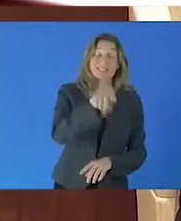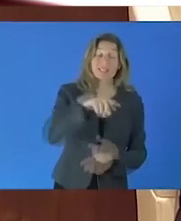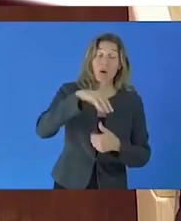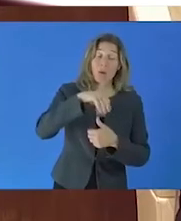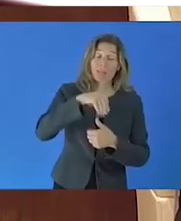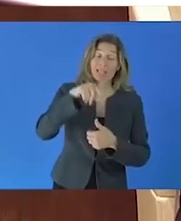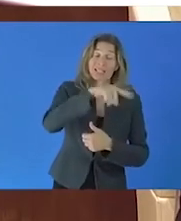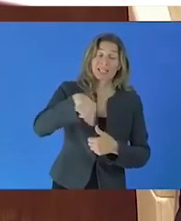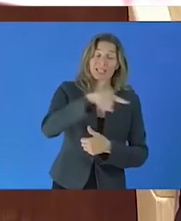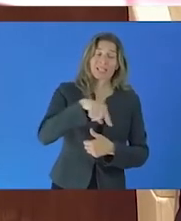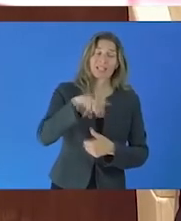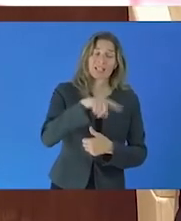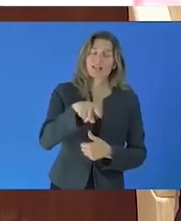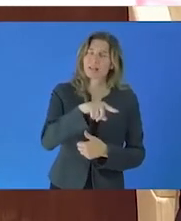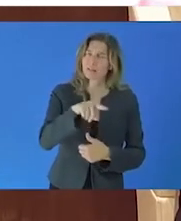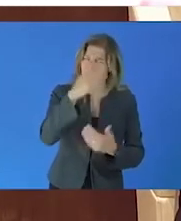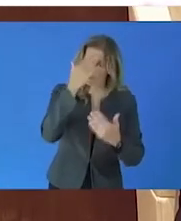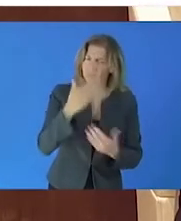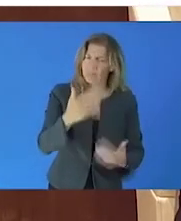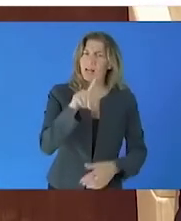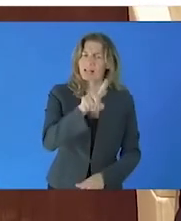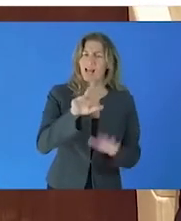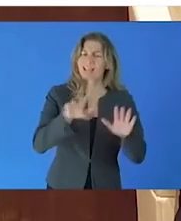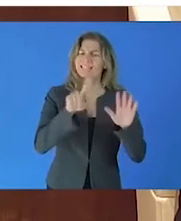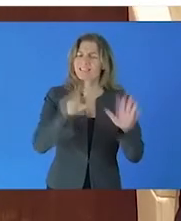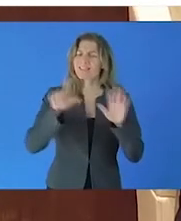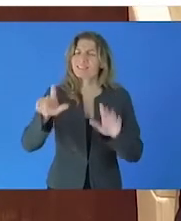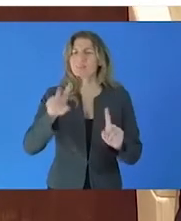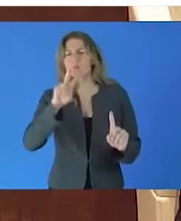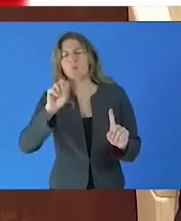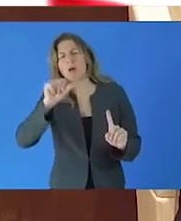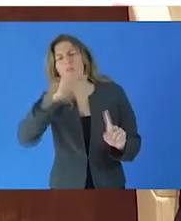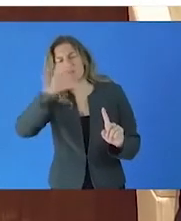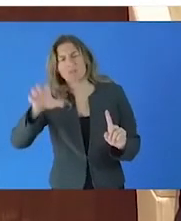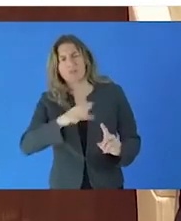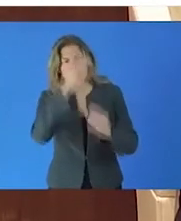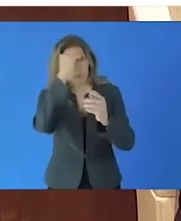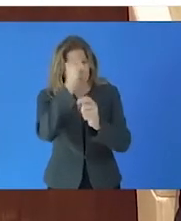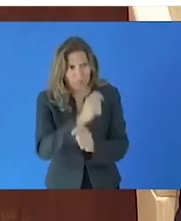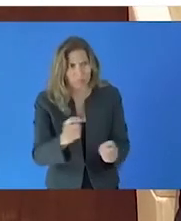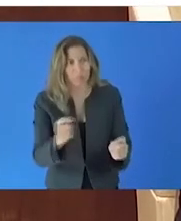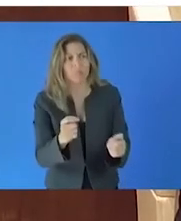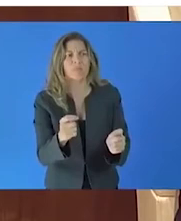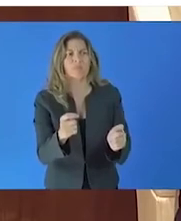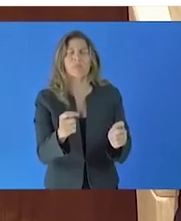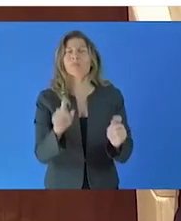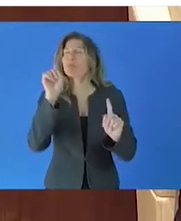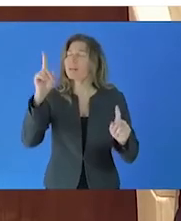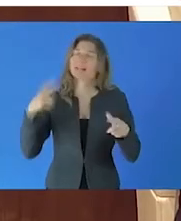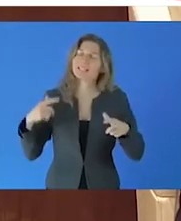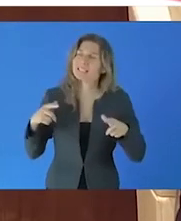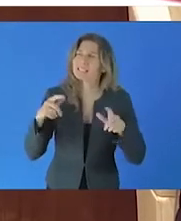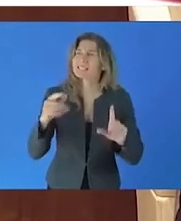d'application restant à votre entière disposition merci messieurs le président hannah maynard abrahamian président du conseil